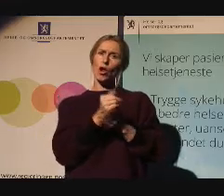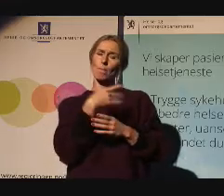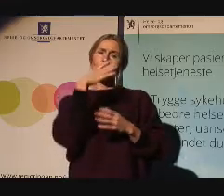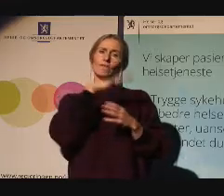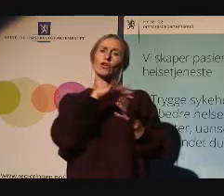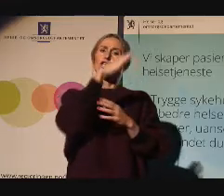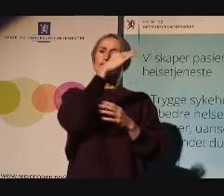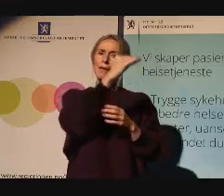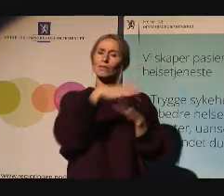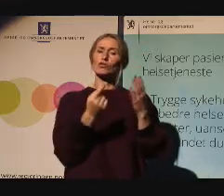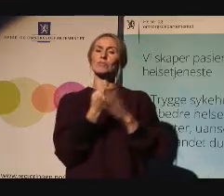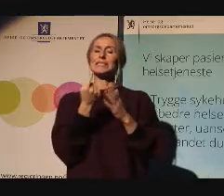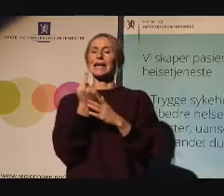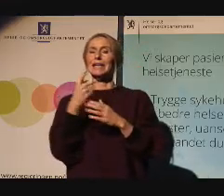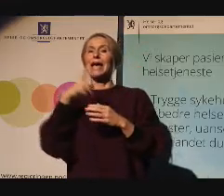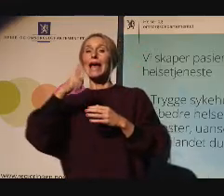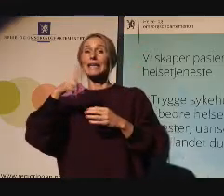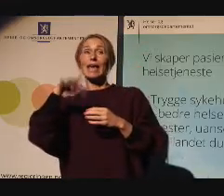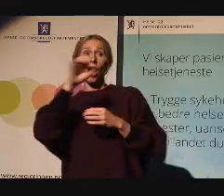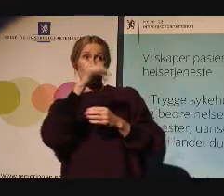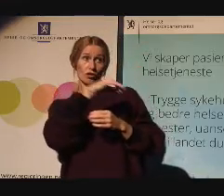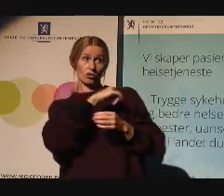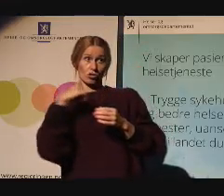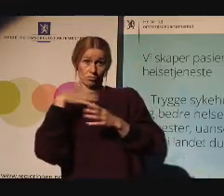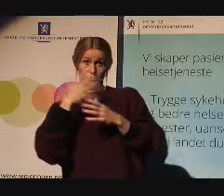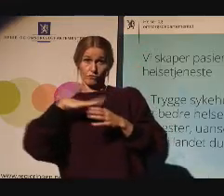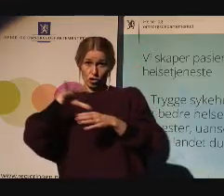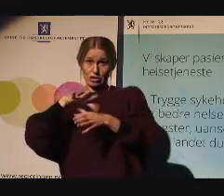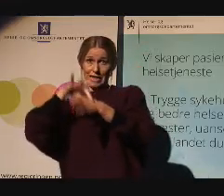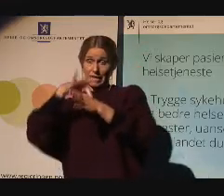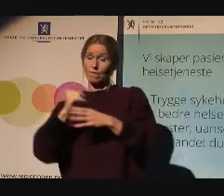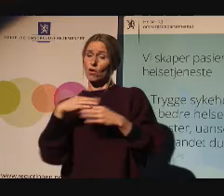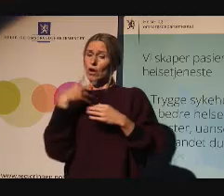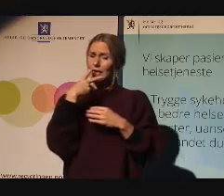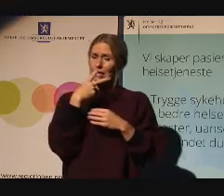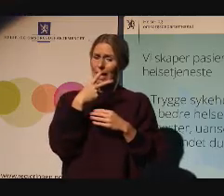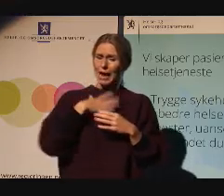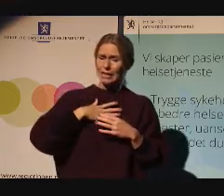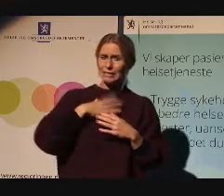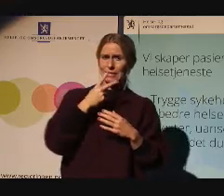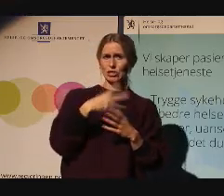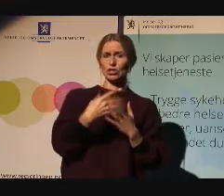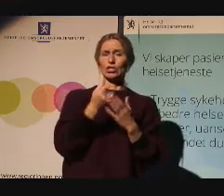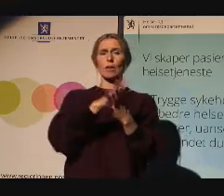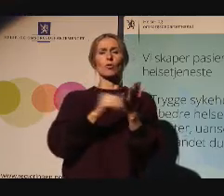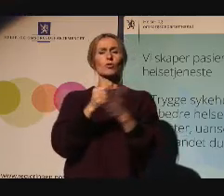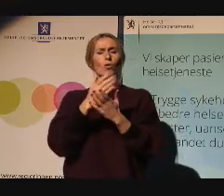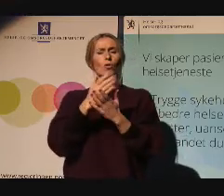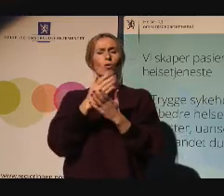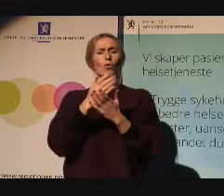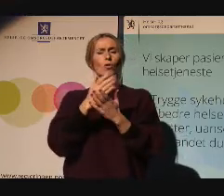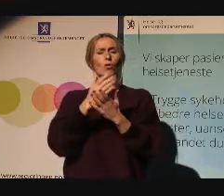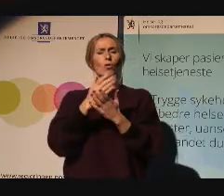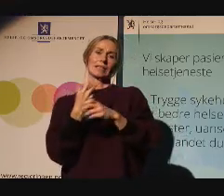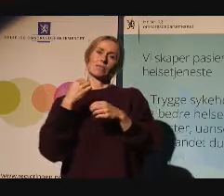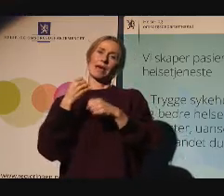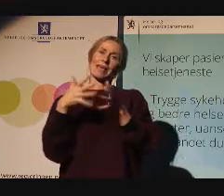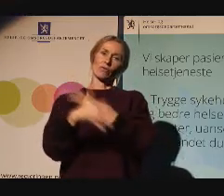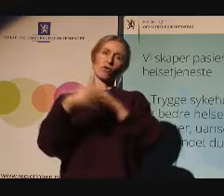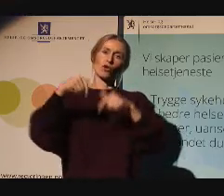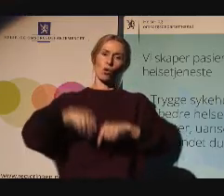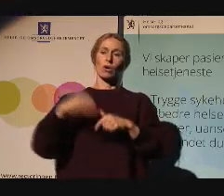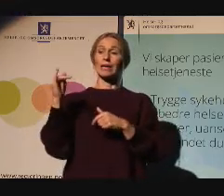og særlig fylkeslege Helga Arjonsen, for den tilsynsrapporten og det grundige arbeidet som de har blitt gjort med denne.